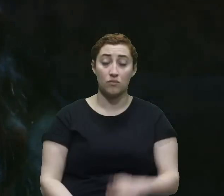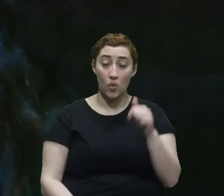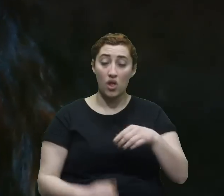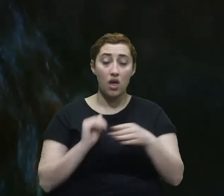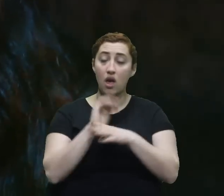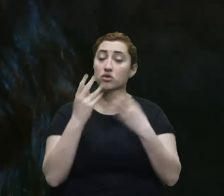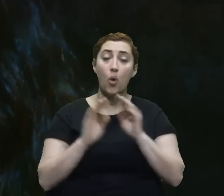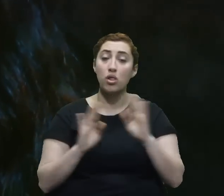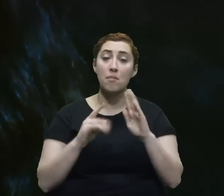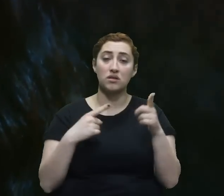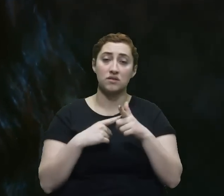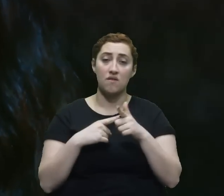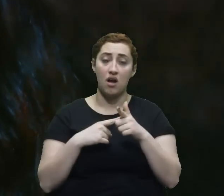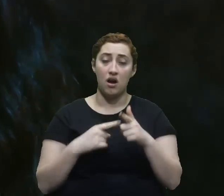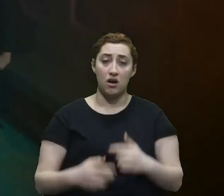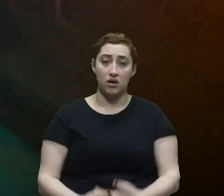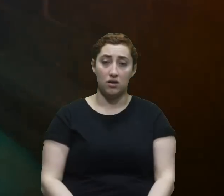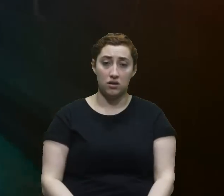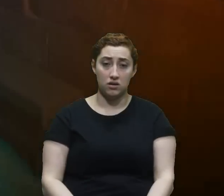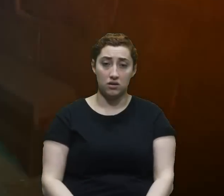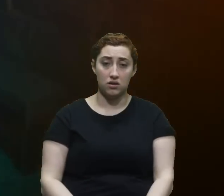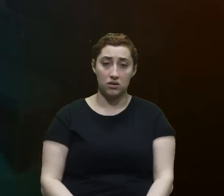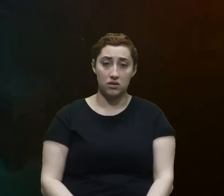Böyle yaşanmaz Farah.